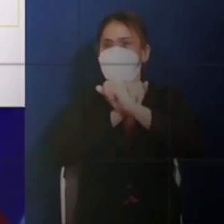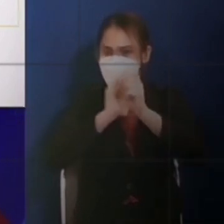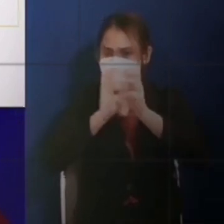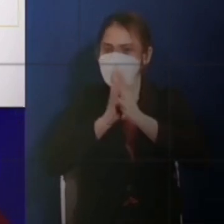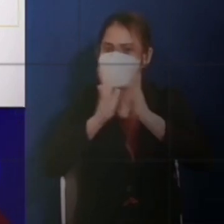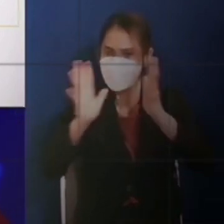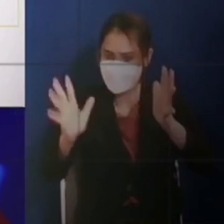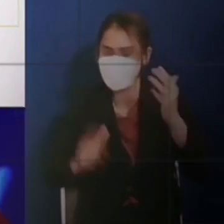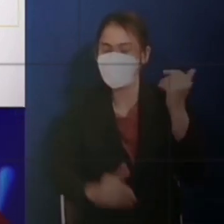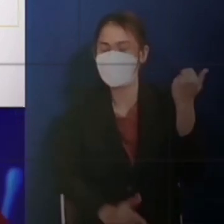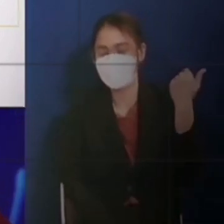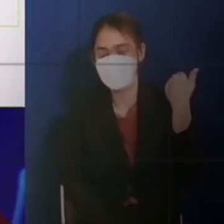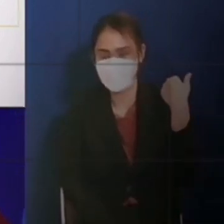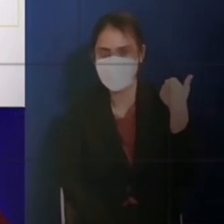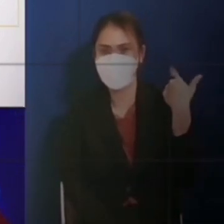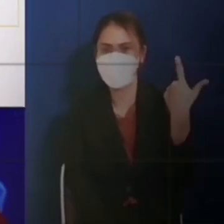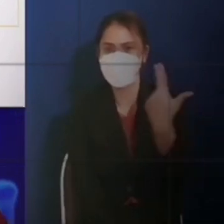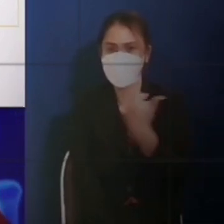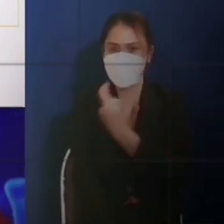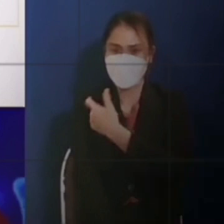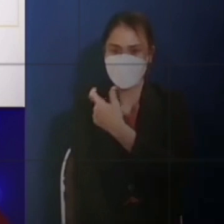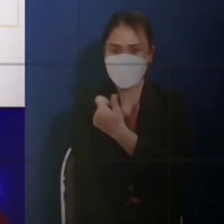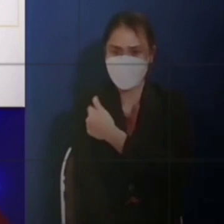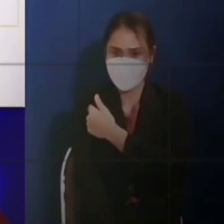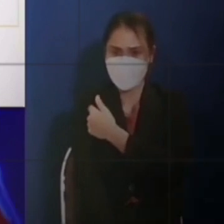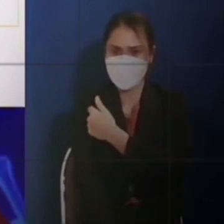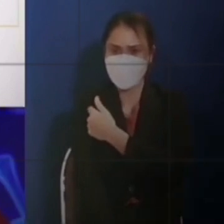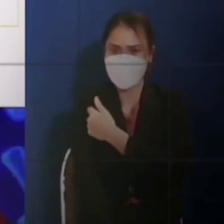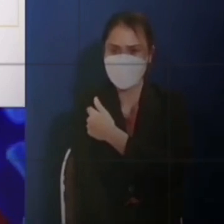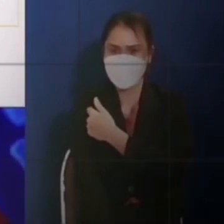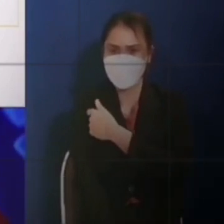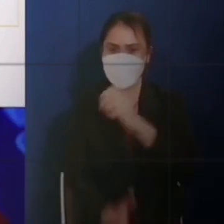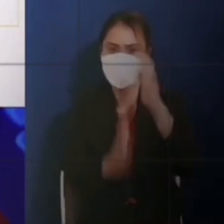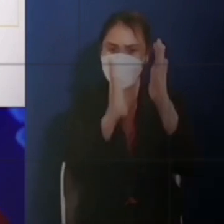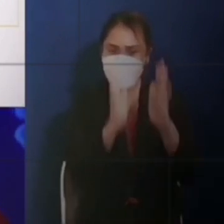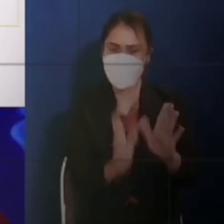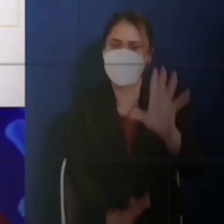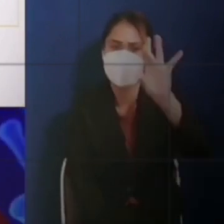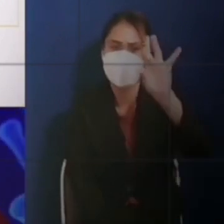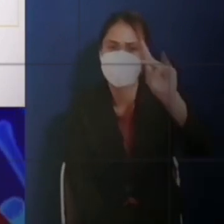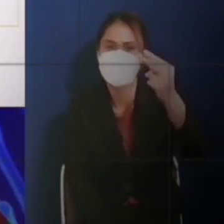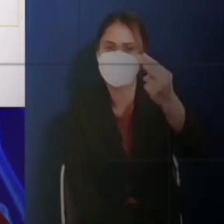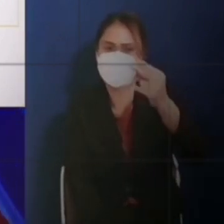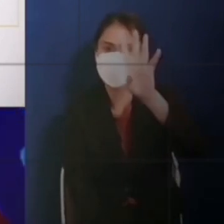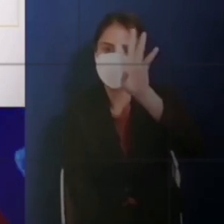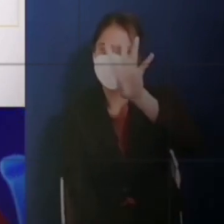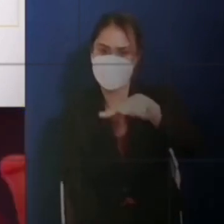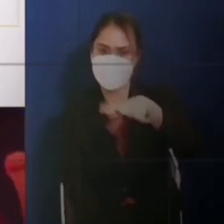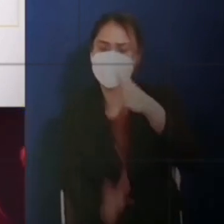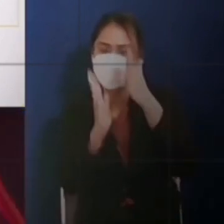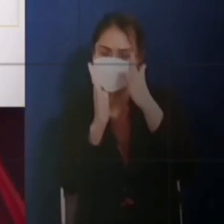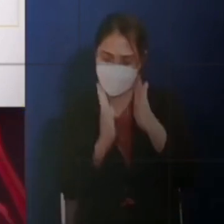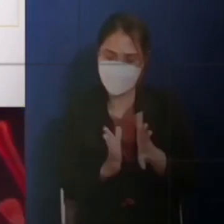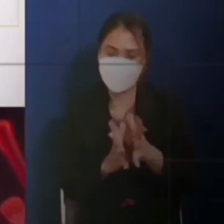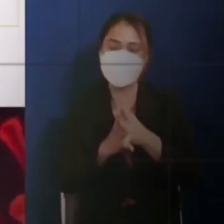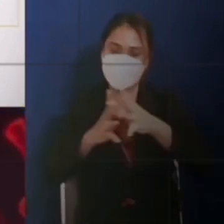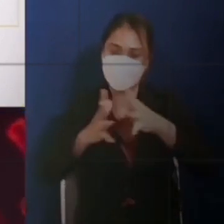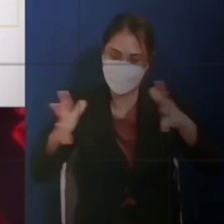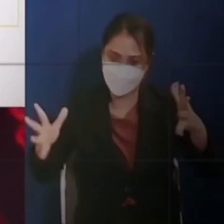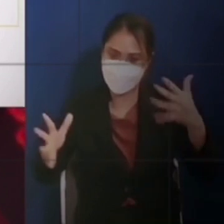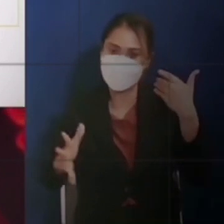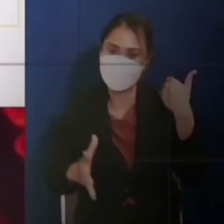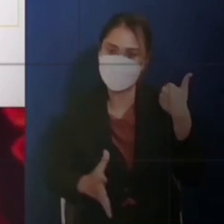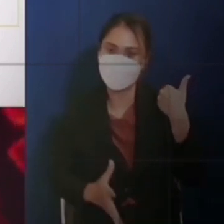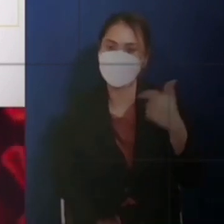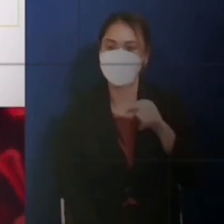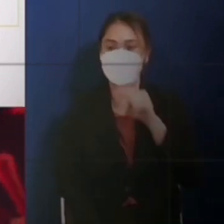ซึ่งมีการฉีดแบบนี้แล้วมากกว่า 84,000 คนนะฮะถึงวันนี้นะครับแต่รายนี้นะ